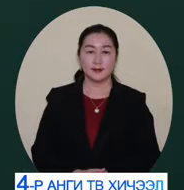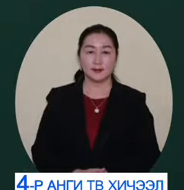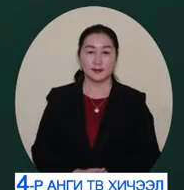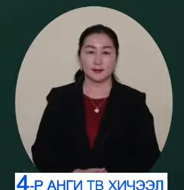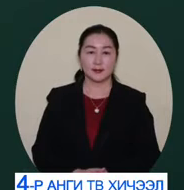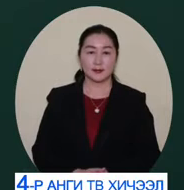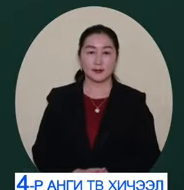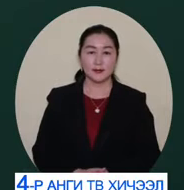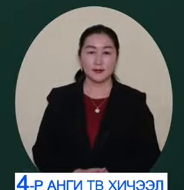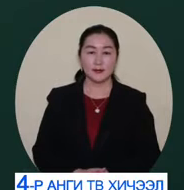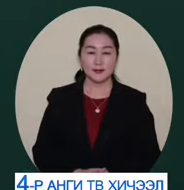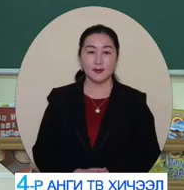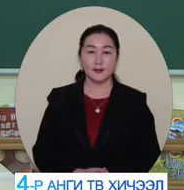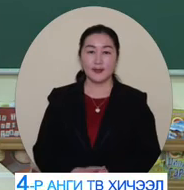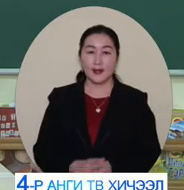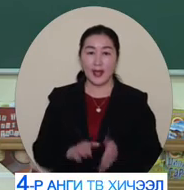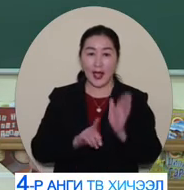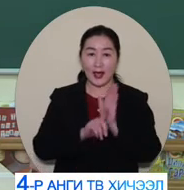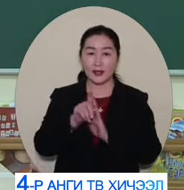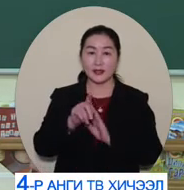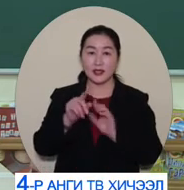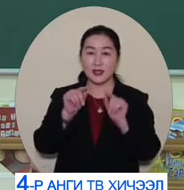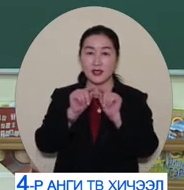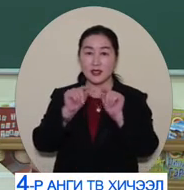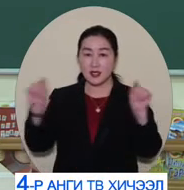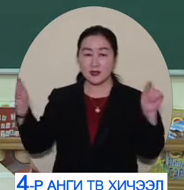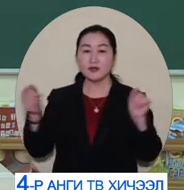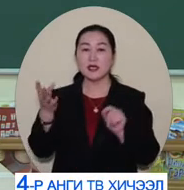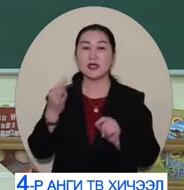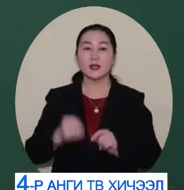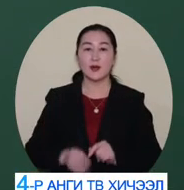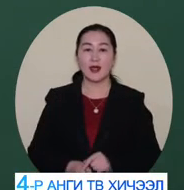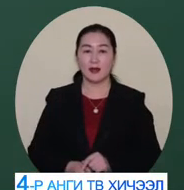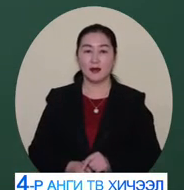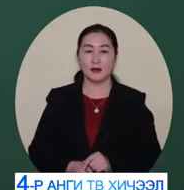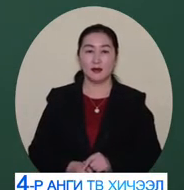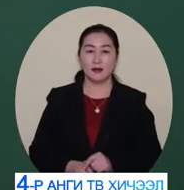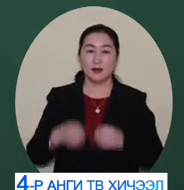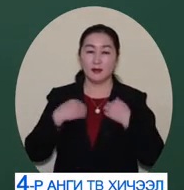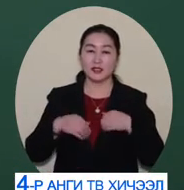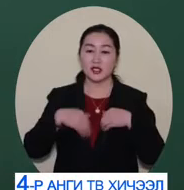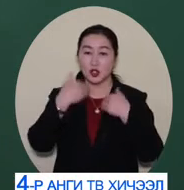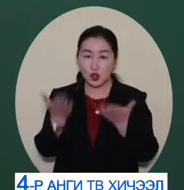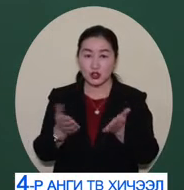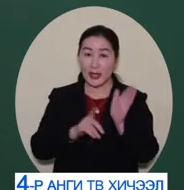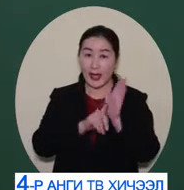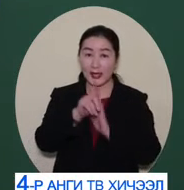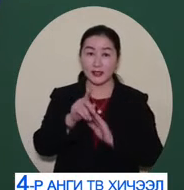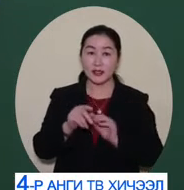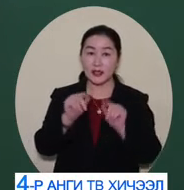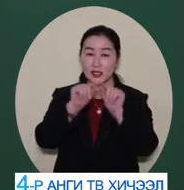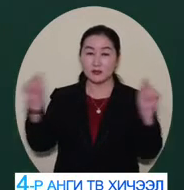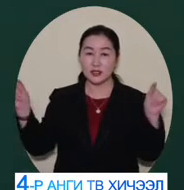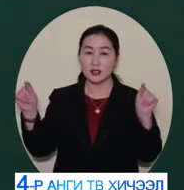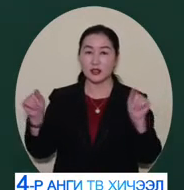Талбайг олж болно. За анхны маань хэмжээ хэд вүлээ? Анхны маань хэмжээ багшийнх